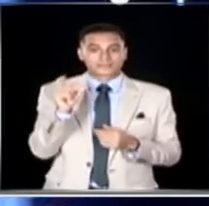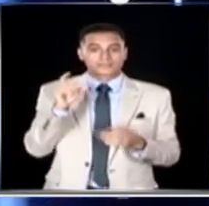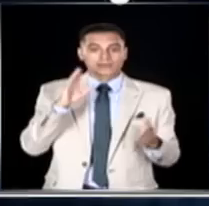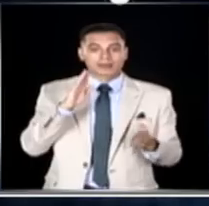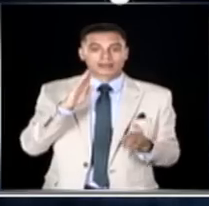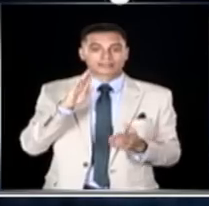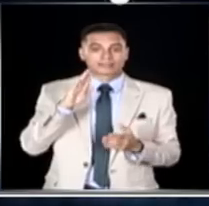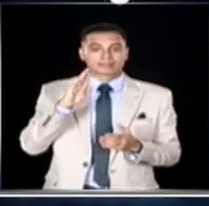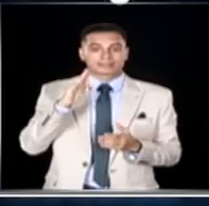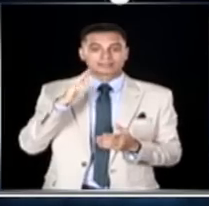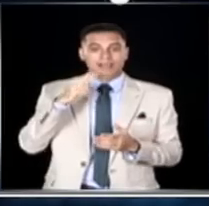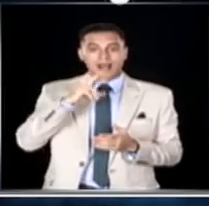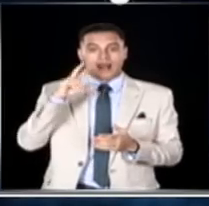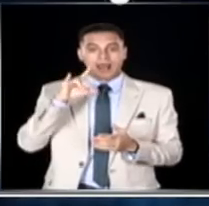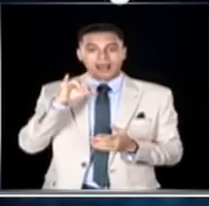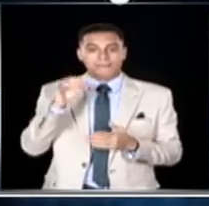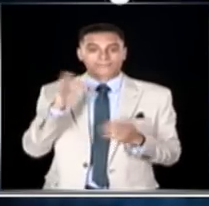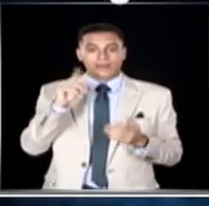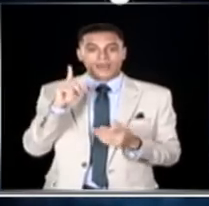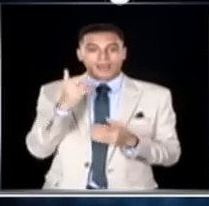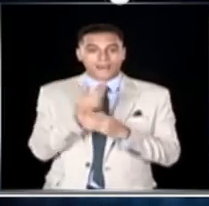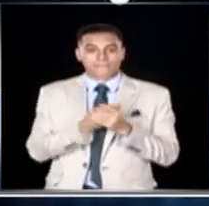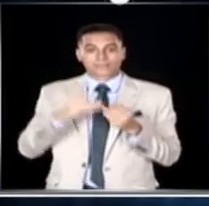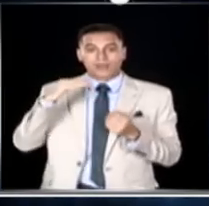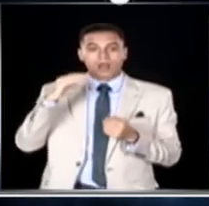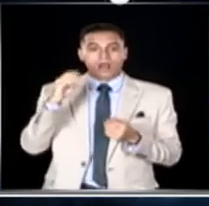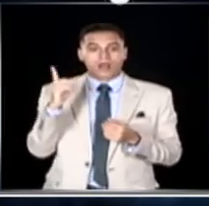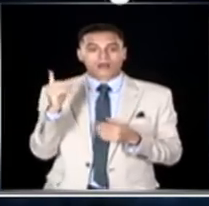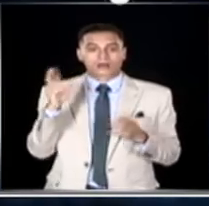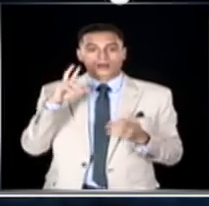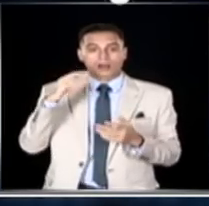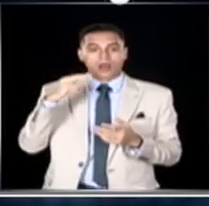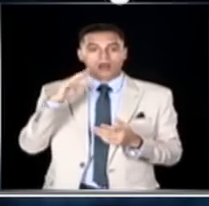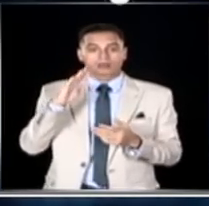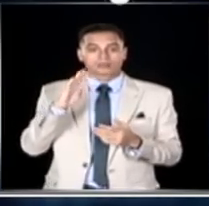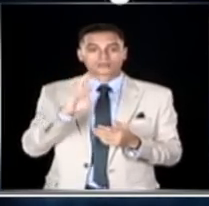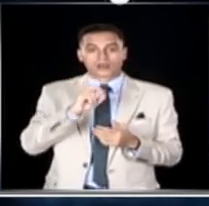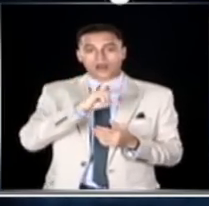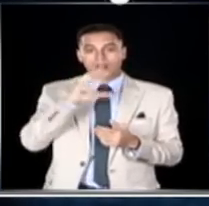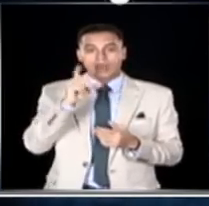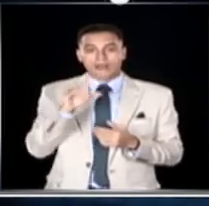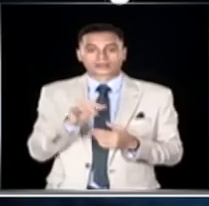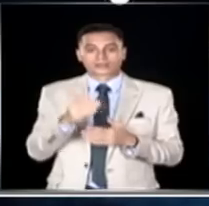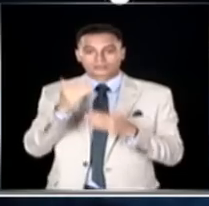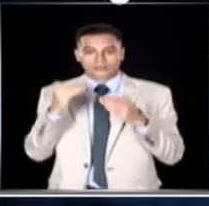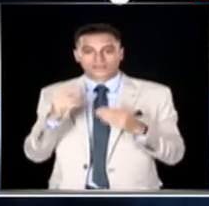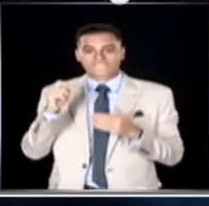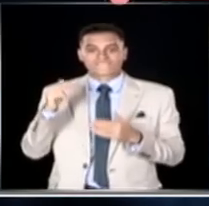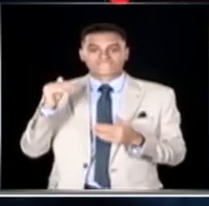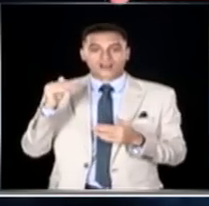العز ابن عبد السلام، ابن حجر العسقلاني، فخر الدين